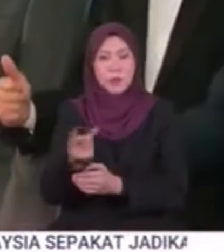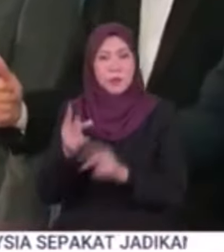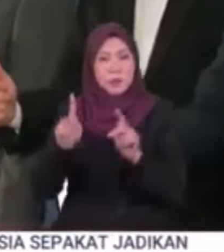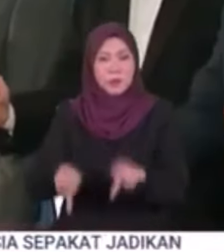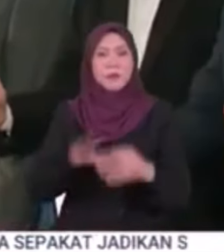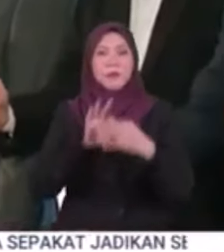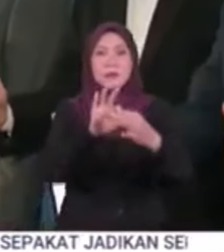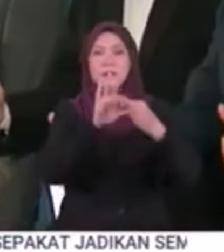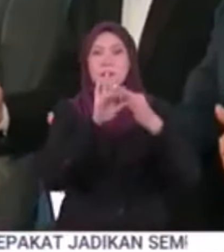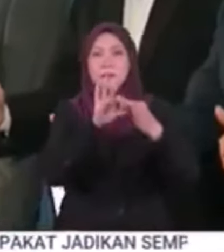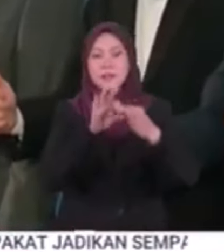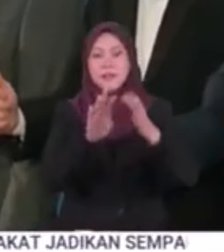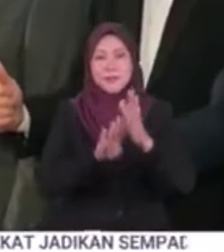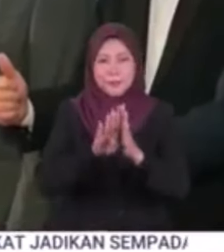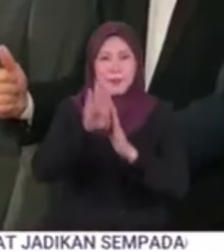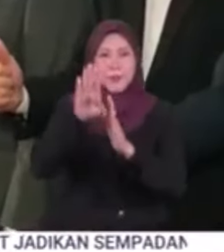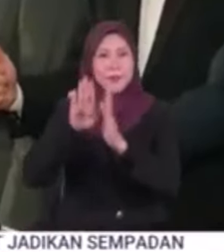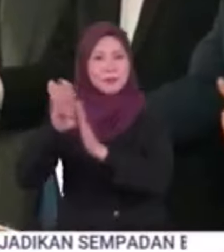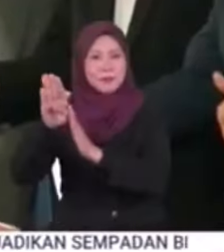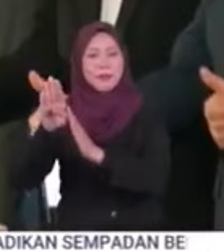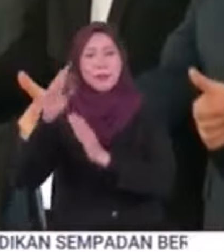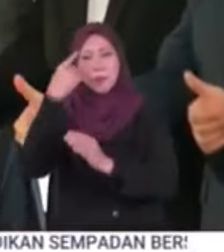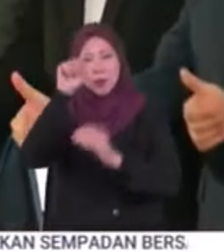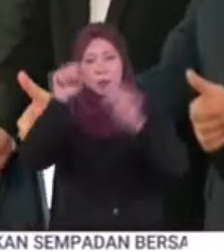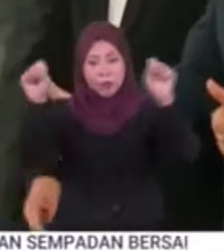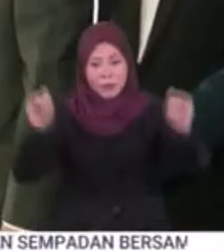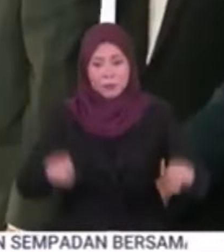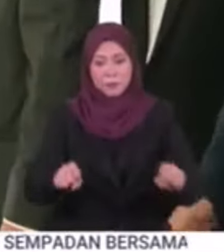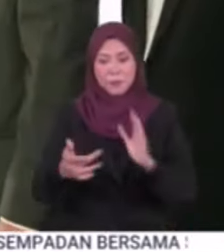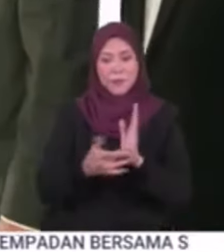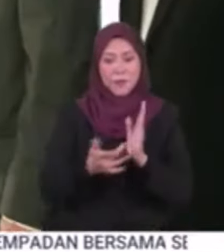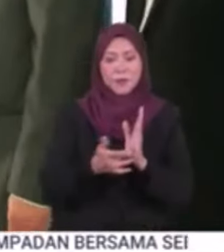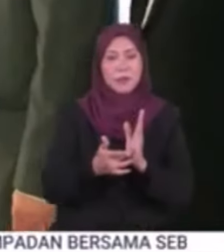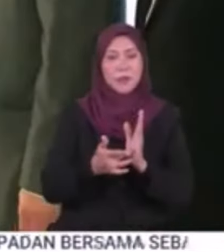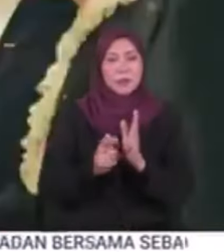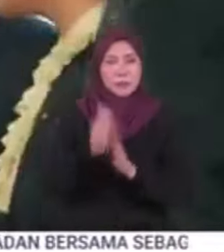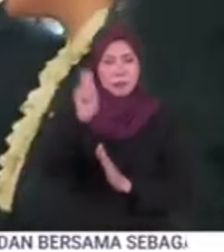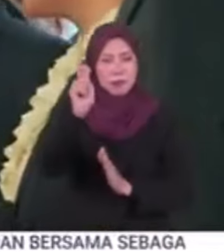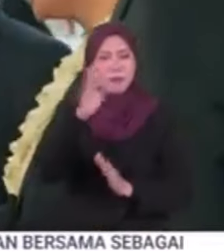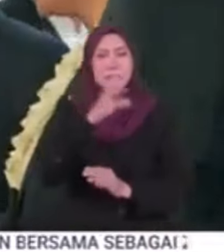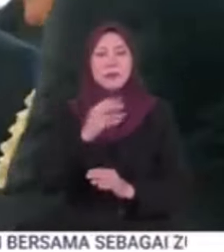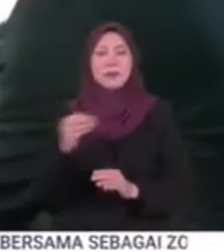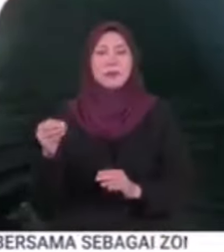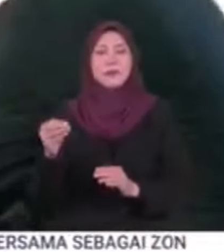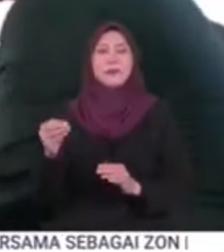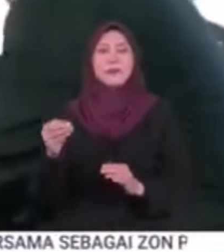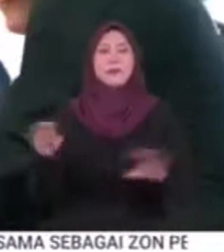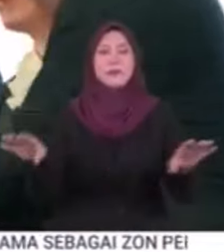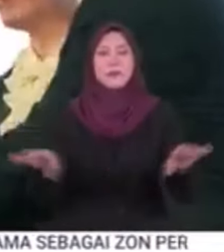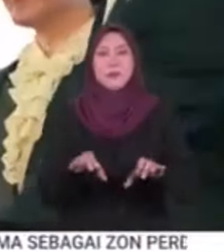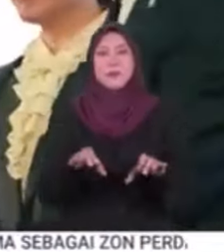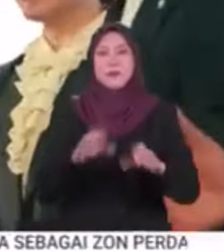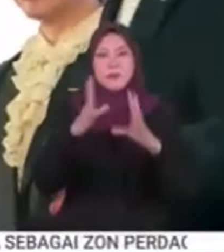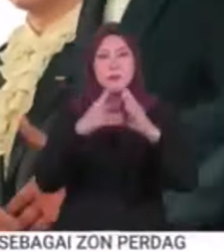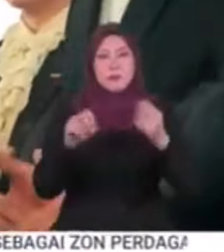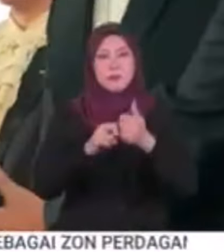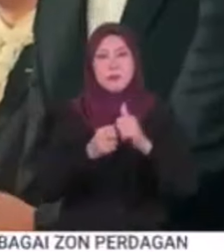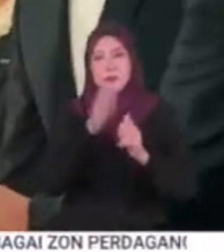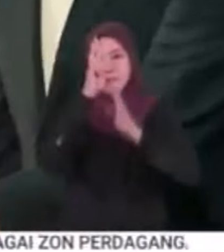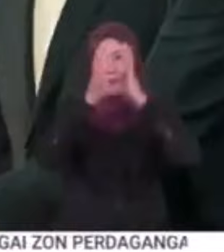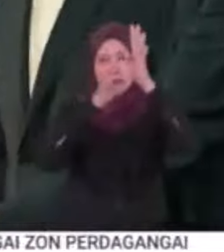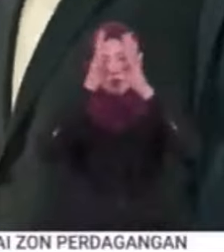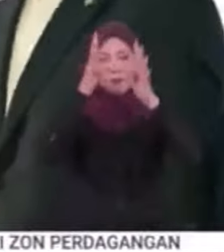akan bekerjasama dalam pembangunan dan pelaksanaan sistem teknologi tinggi serta memangkin pelaksanaan penyelesaian